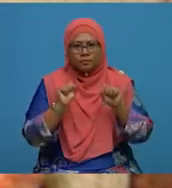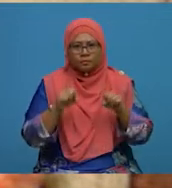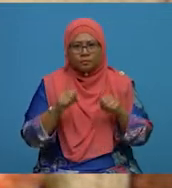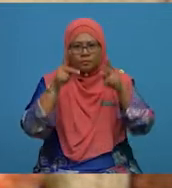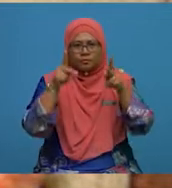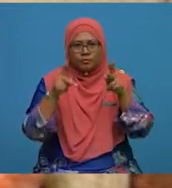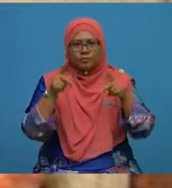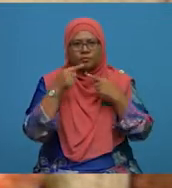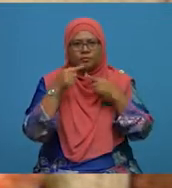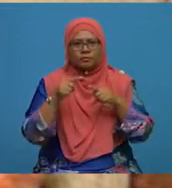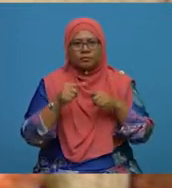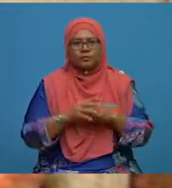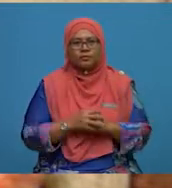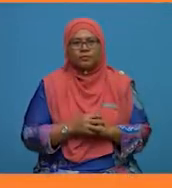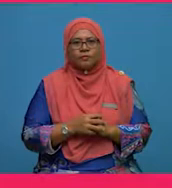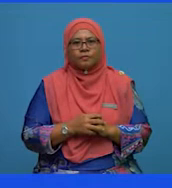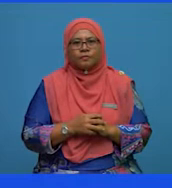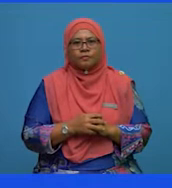Boleh pelajar-pelajar menjawabnya?